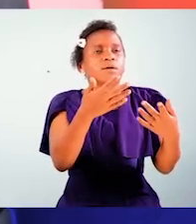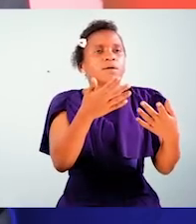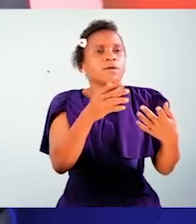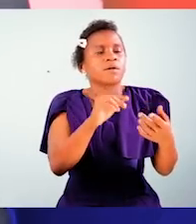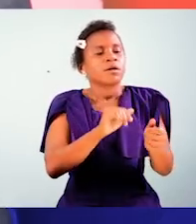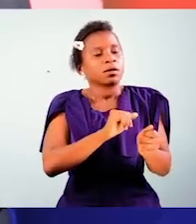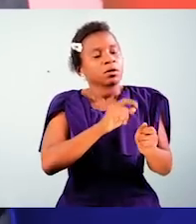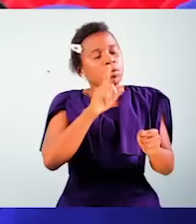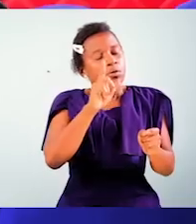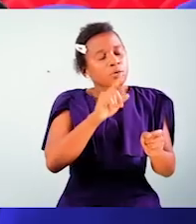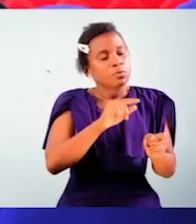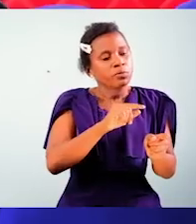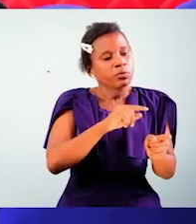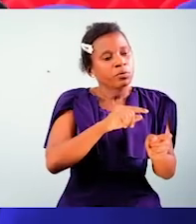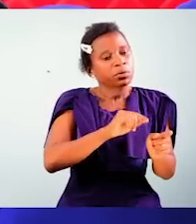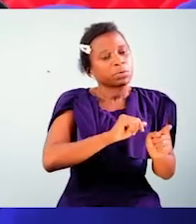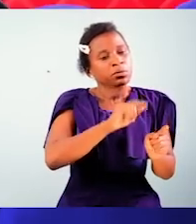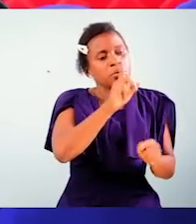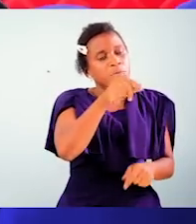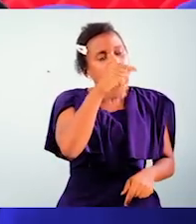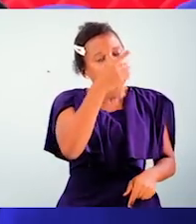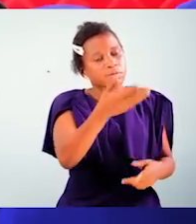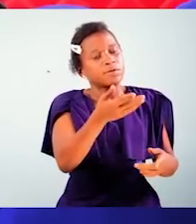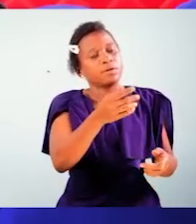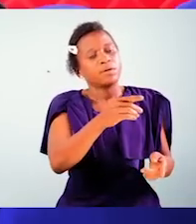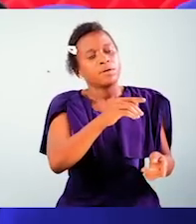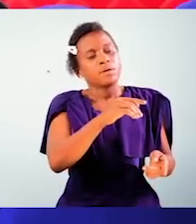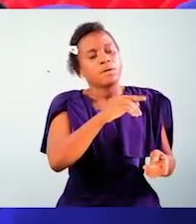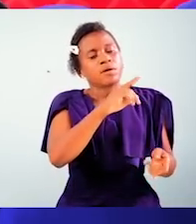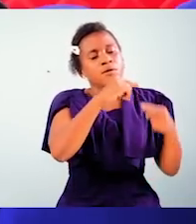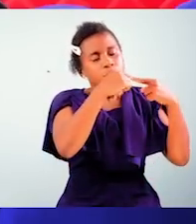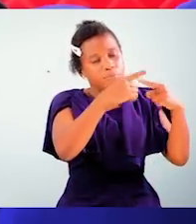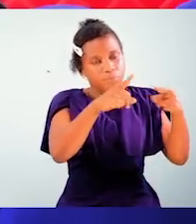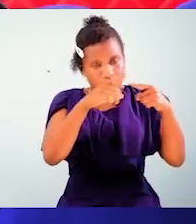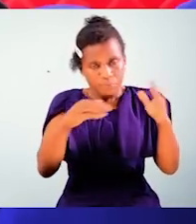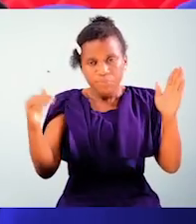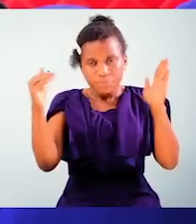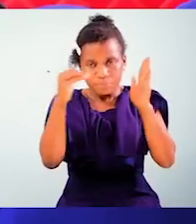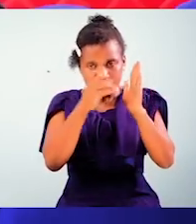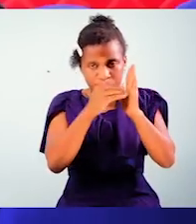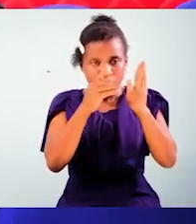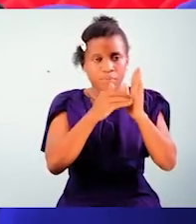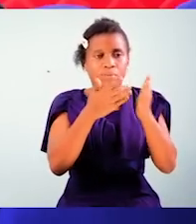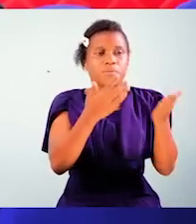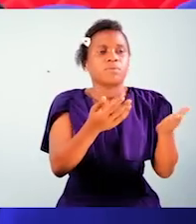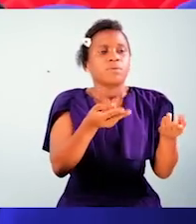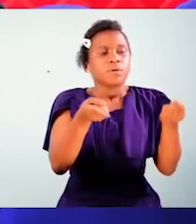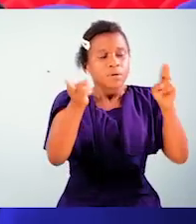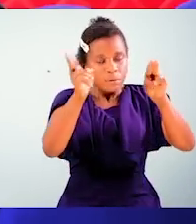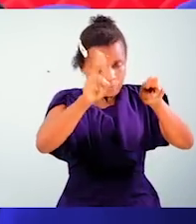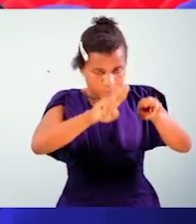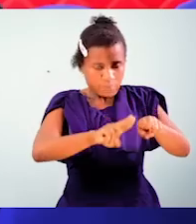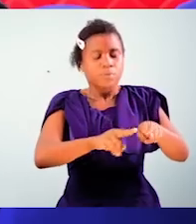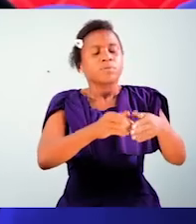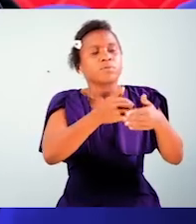pengine wewe unaweza ukao umefanya jambo kinyume na sheria. Na utaadhibiwa kwa kutokufuata opinion ya